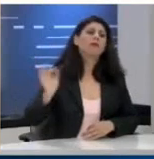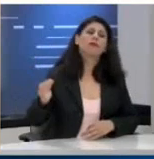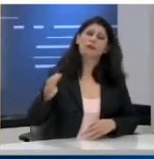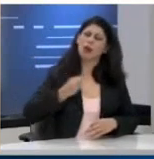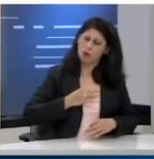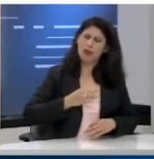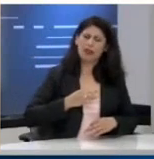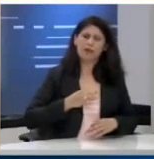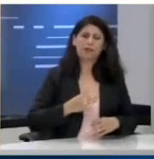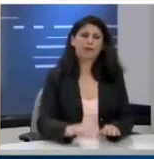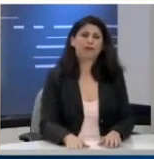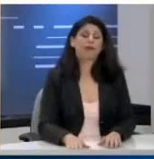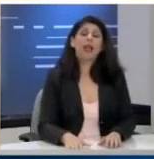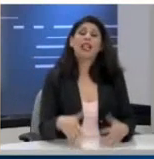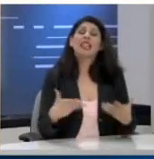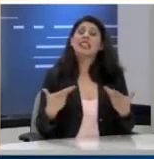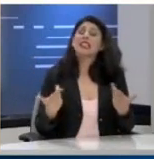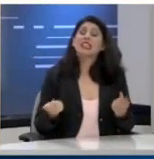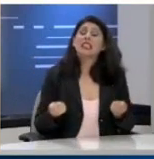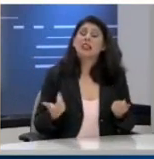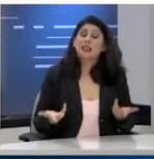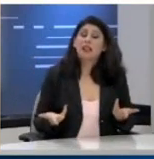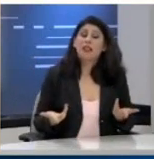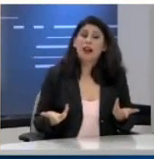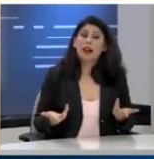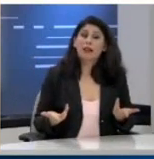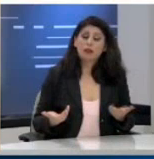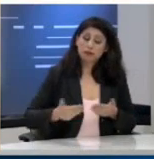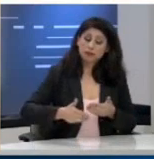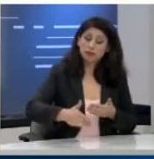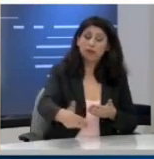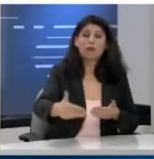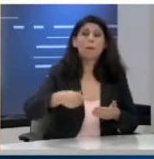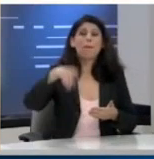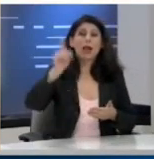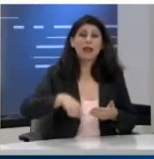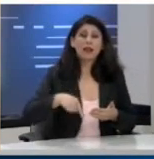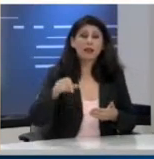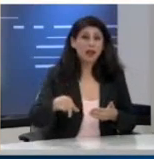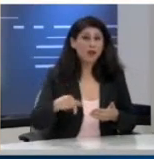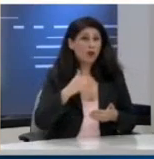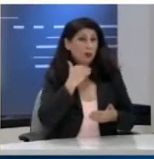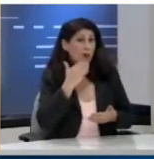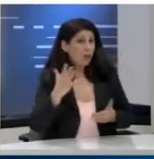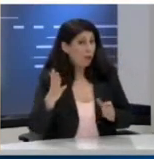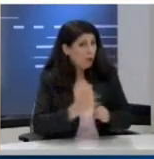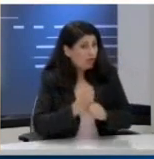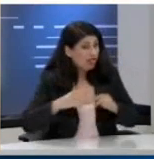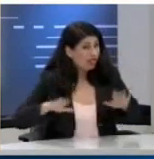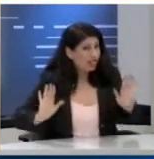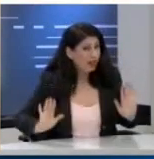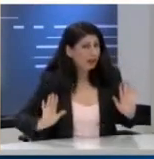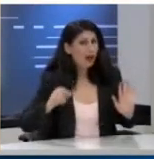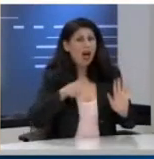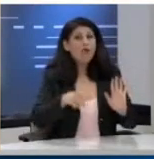απαντήσετε, είναι τι θα κάνετε τις επόμενες μέρες. Αυτό το ανέφικτο, αυτόν